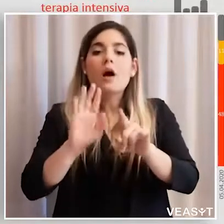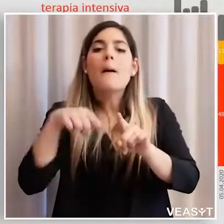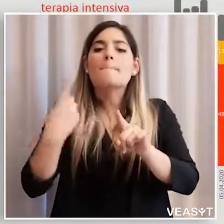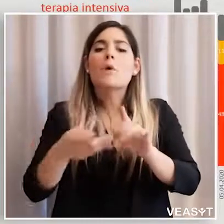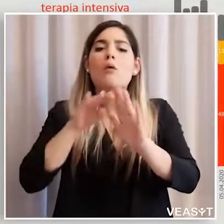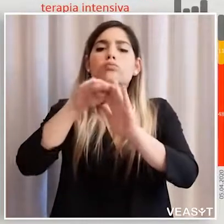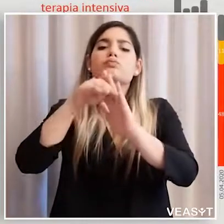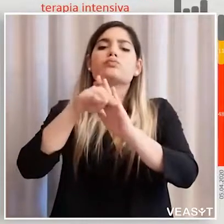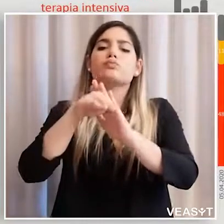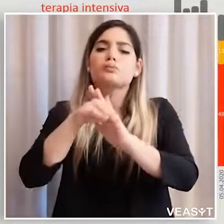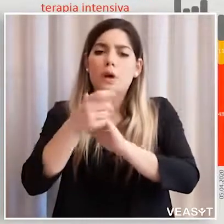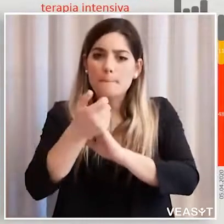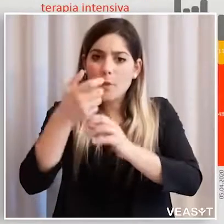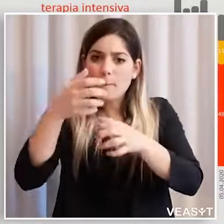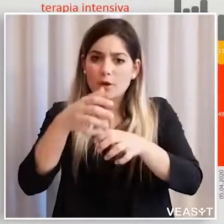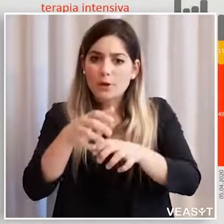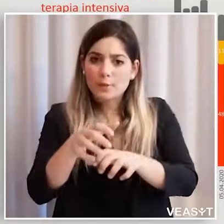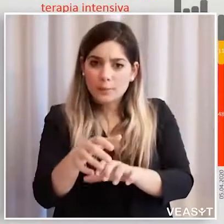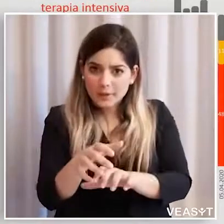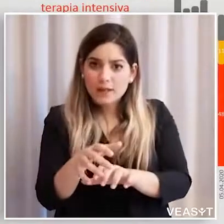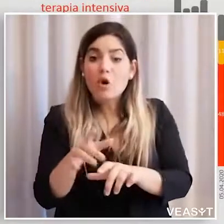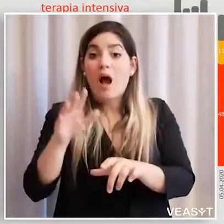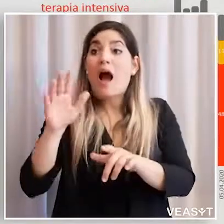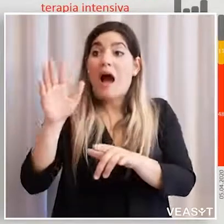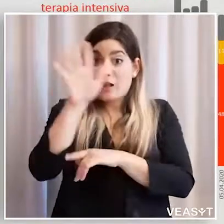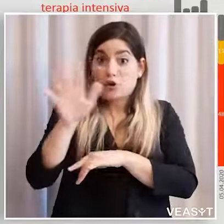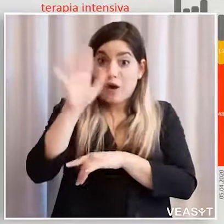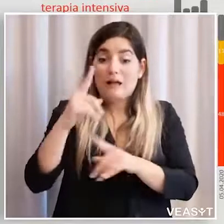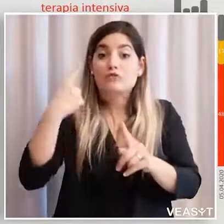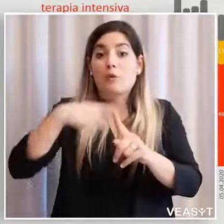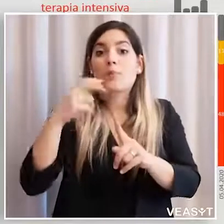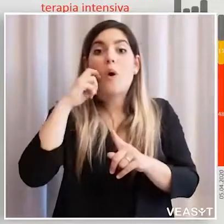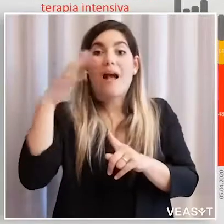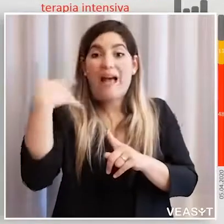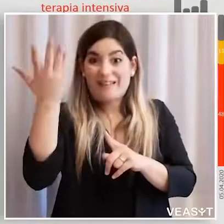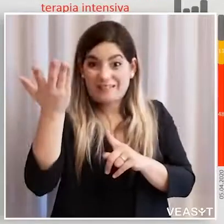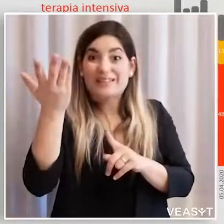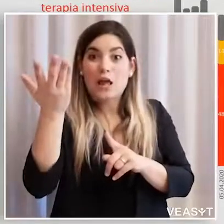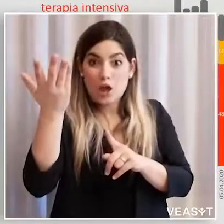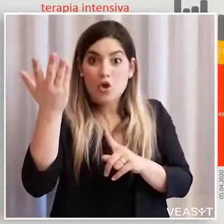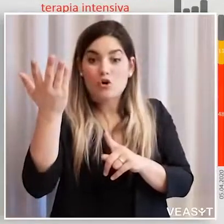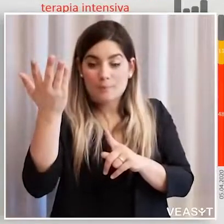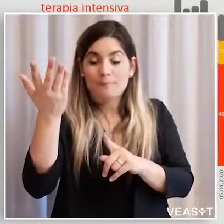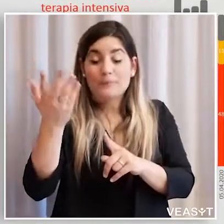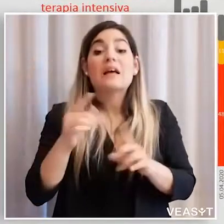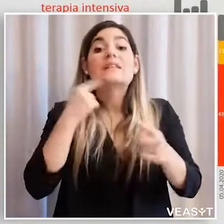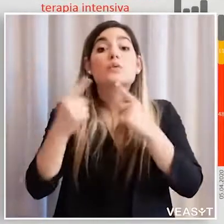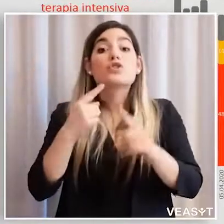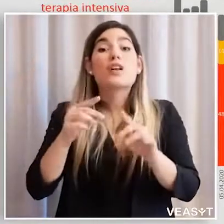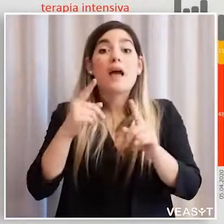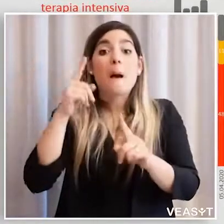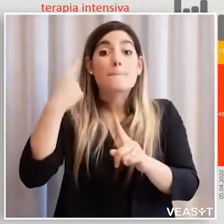54 in alto adige 11 all'estero in totale 65 casi